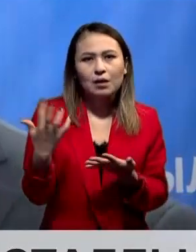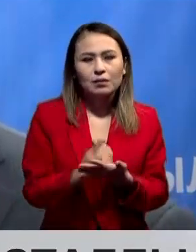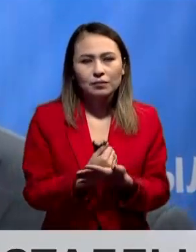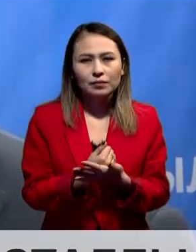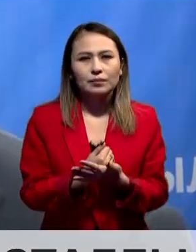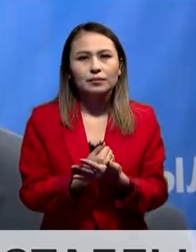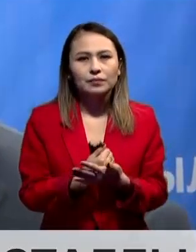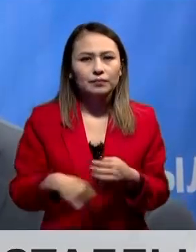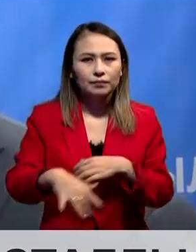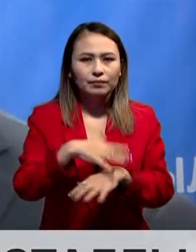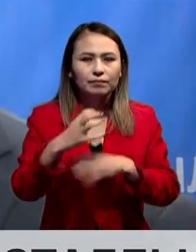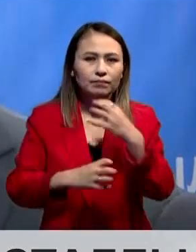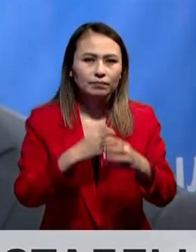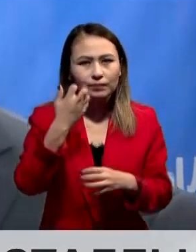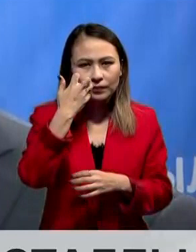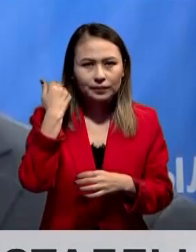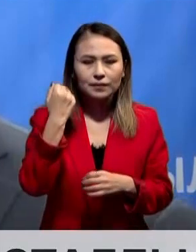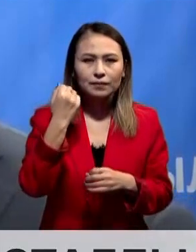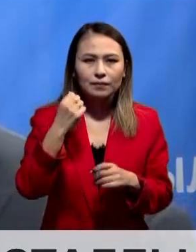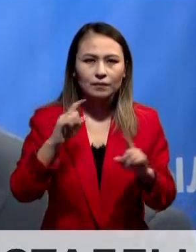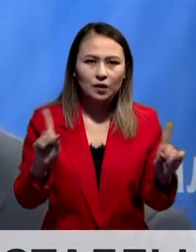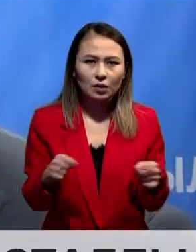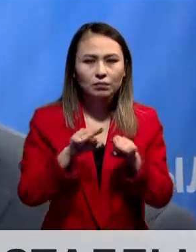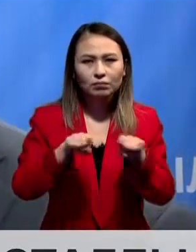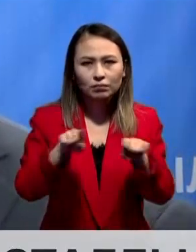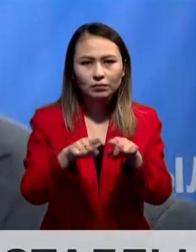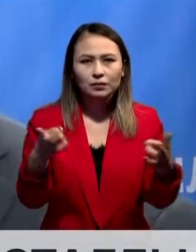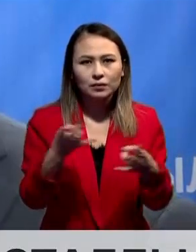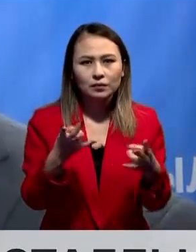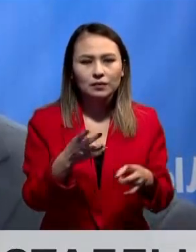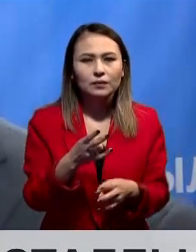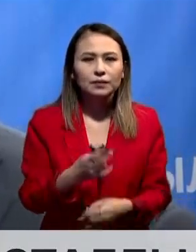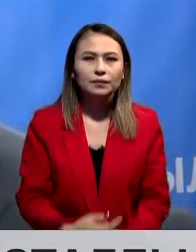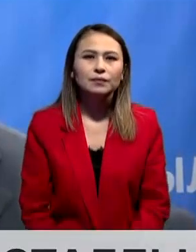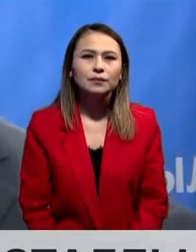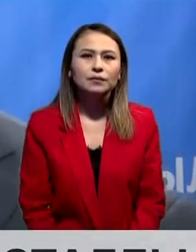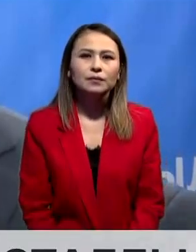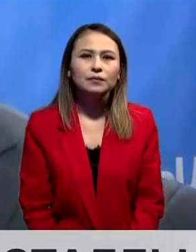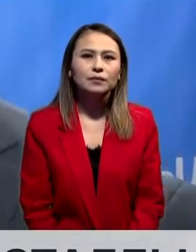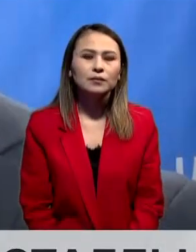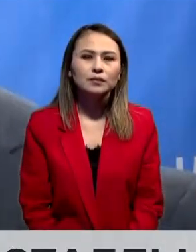айтсақ та болады, оны халықаралық арена арқылы елімізге дәріптеу. Сол бағытта жұмыс жасап жатырмыз.